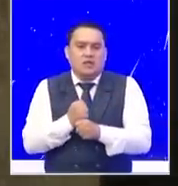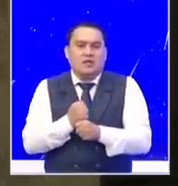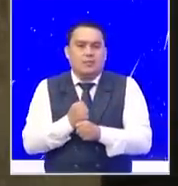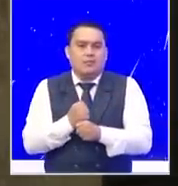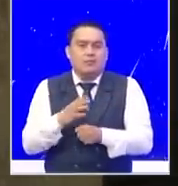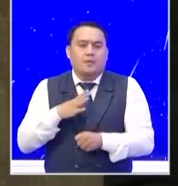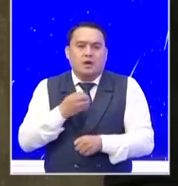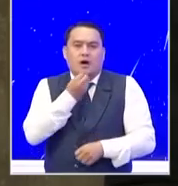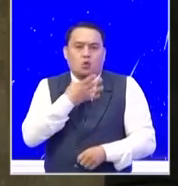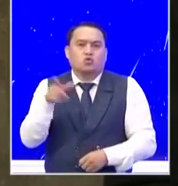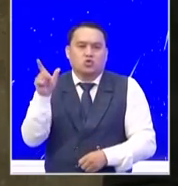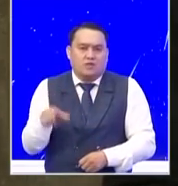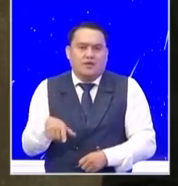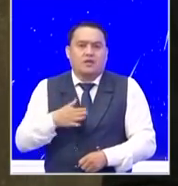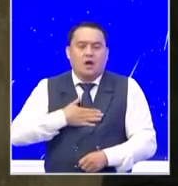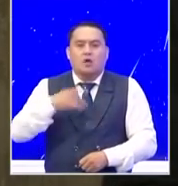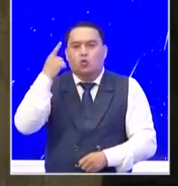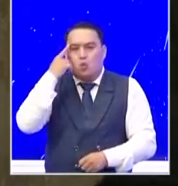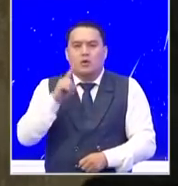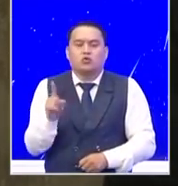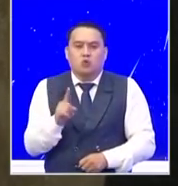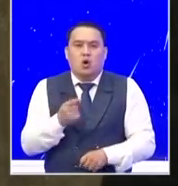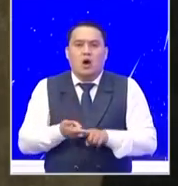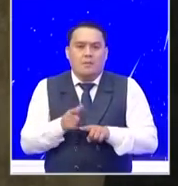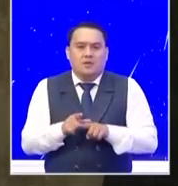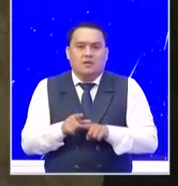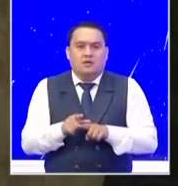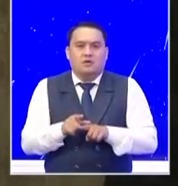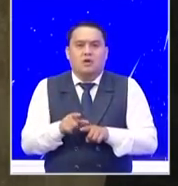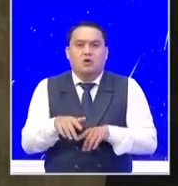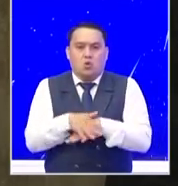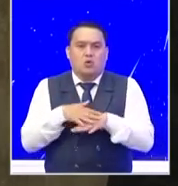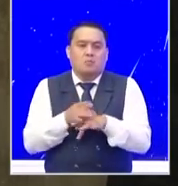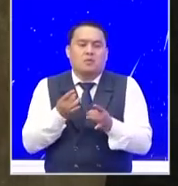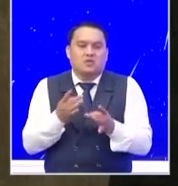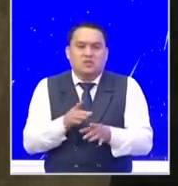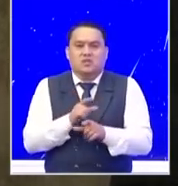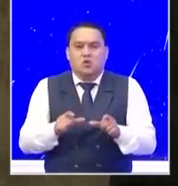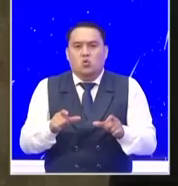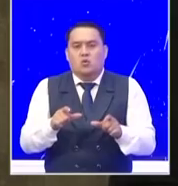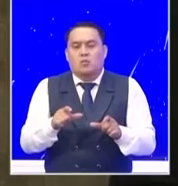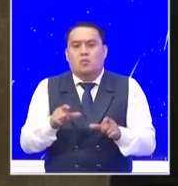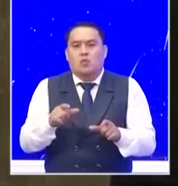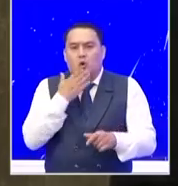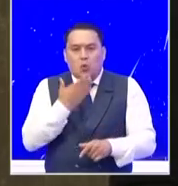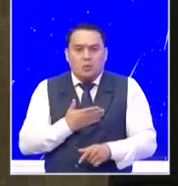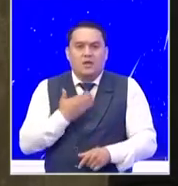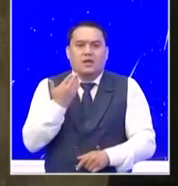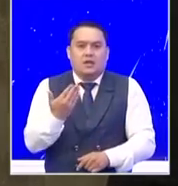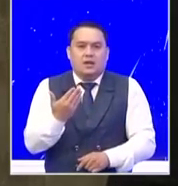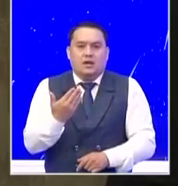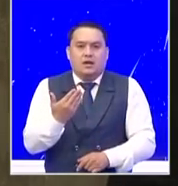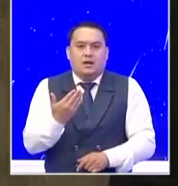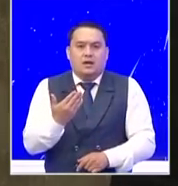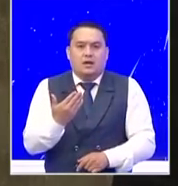Это был очень хороший человек. Я думаю, что об этом и без меня люди скажут. Простые люди, простые телезрители, которые его любили,